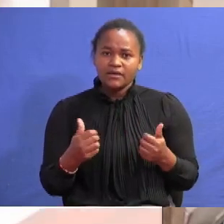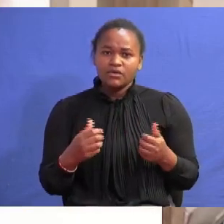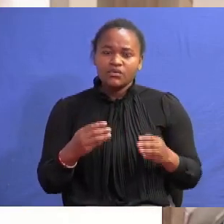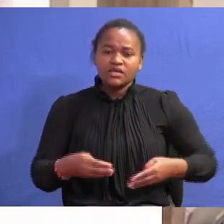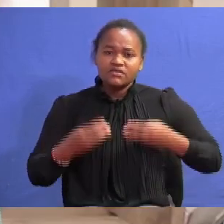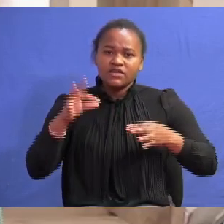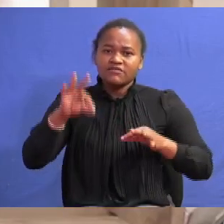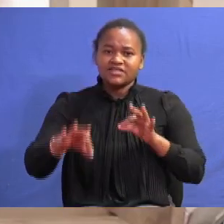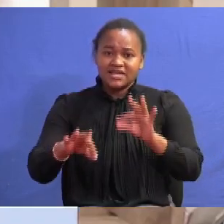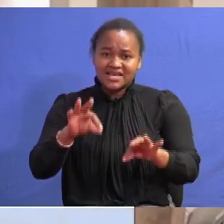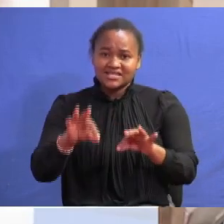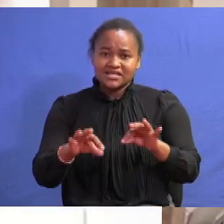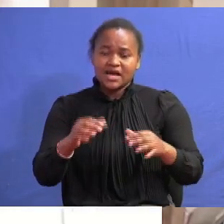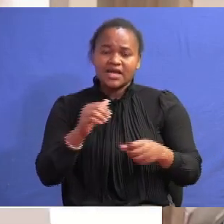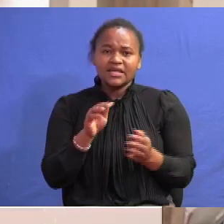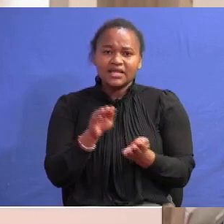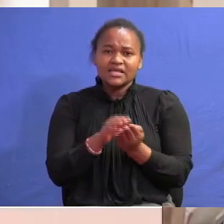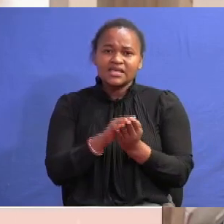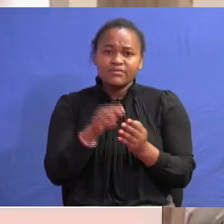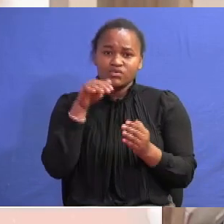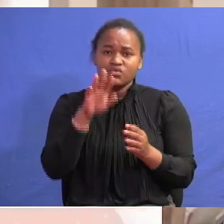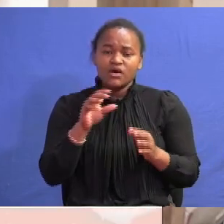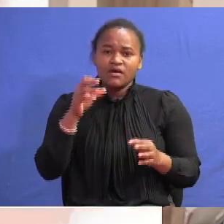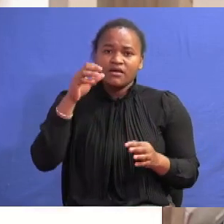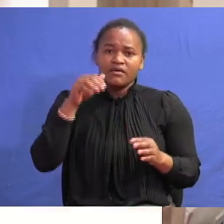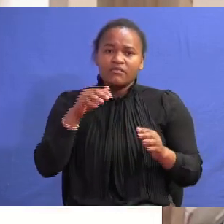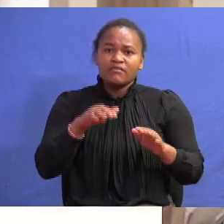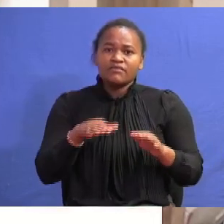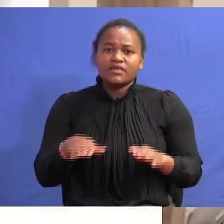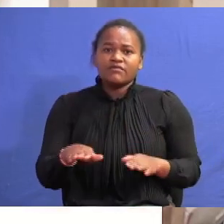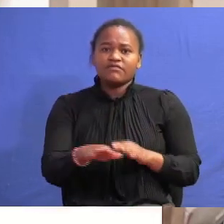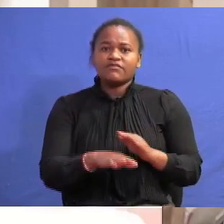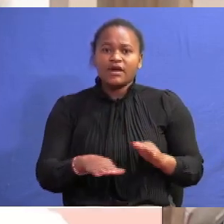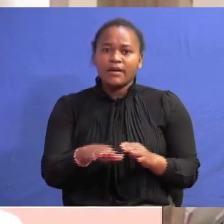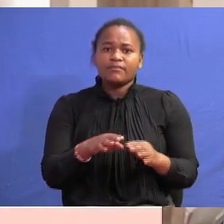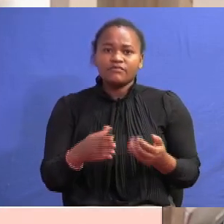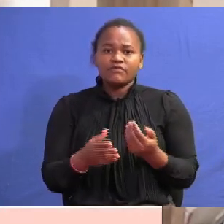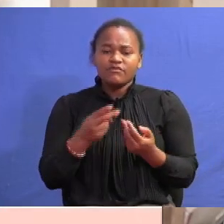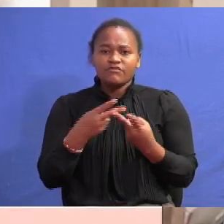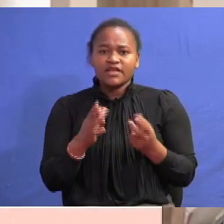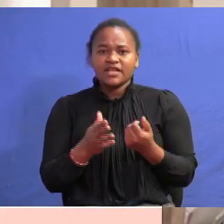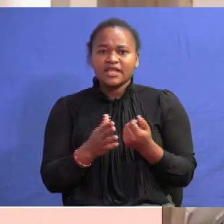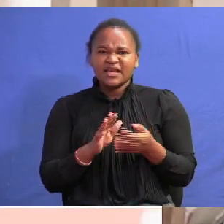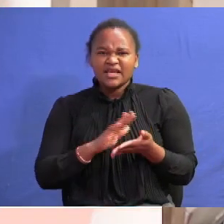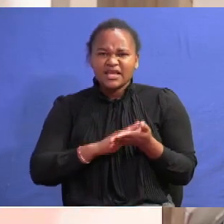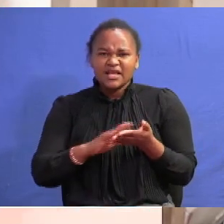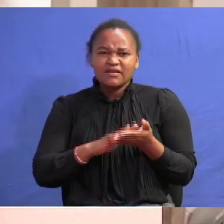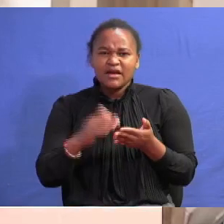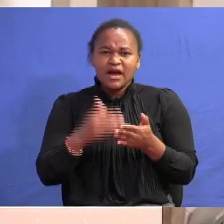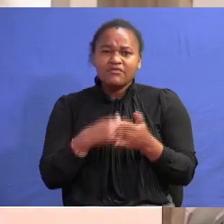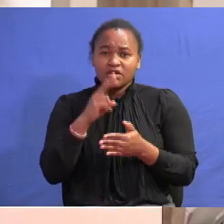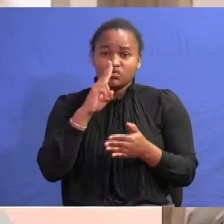upatiane fertilizer na umaintain shamba yako ikuwe safi, tunaona kwamba hii muti for after